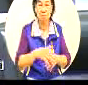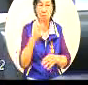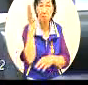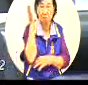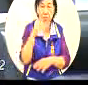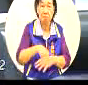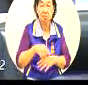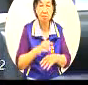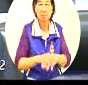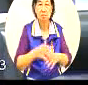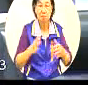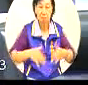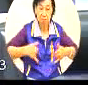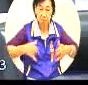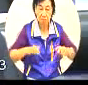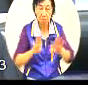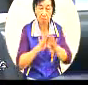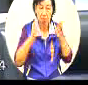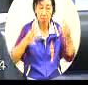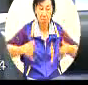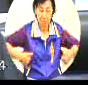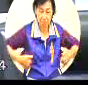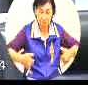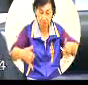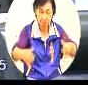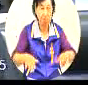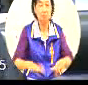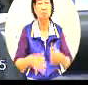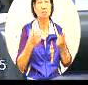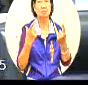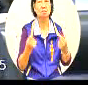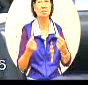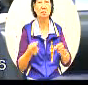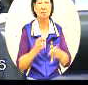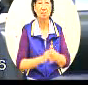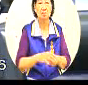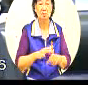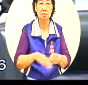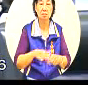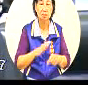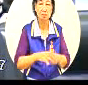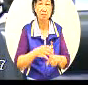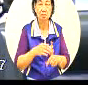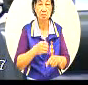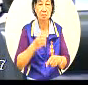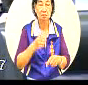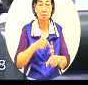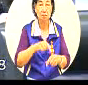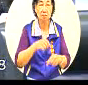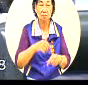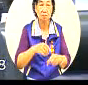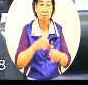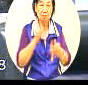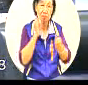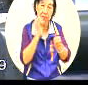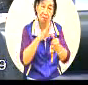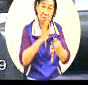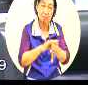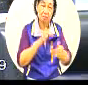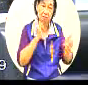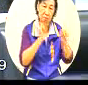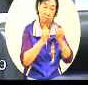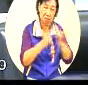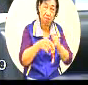得了，给民众惊啊！你向甲民众讲，歹势你这么惊，经过一条高雄市建户开票得了，因为有开建户的